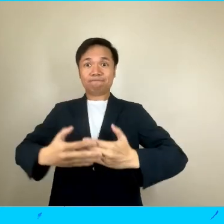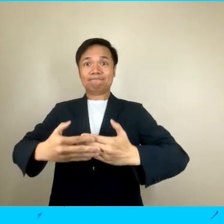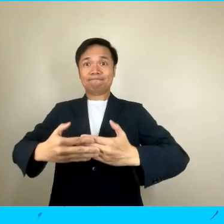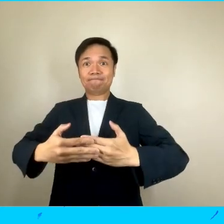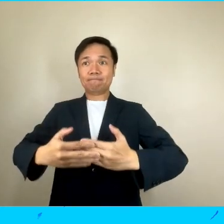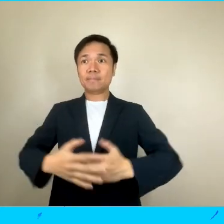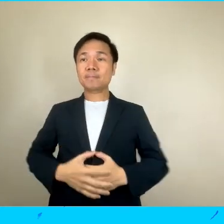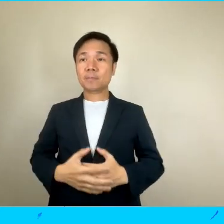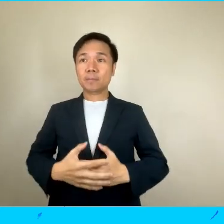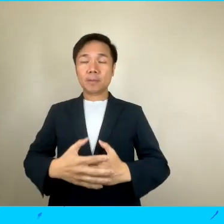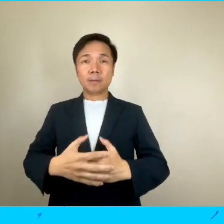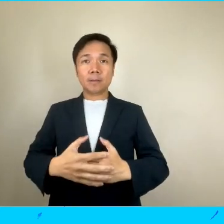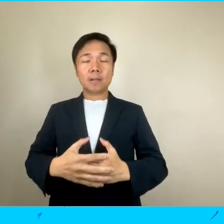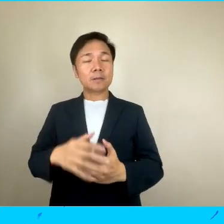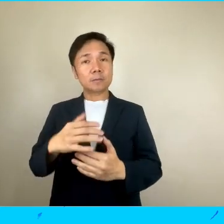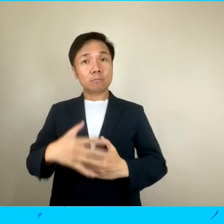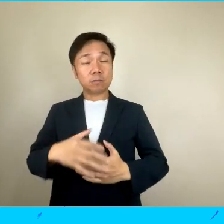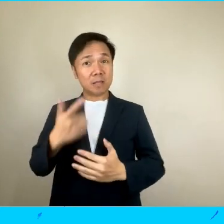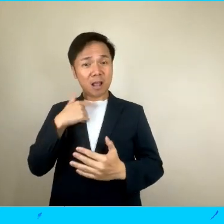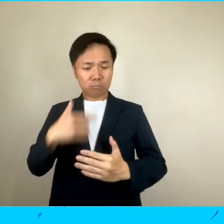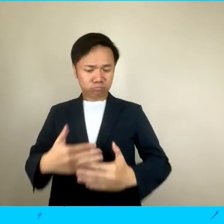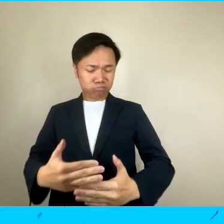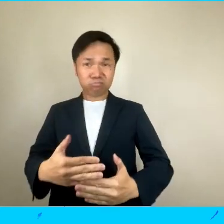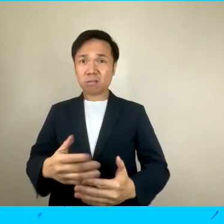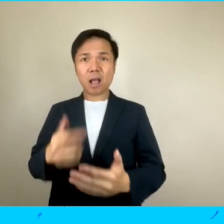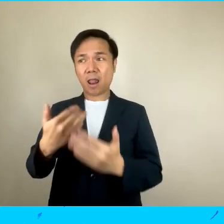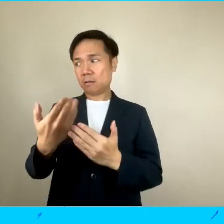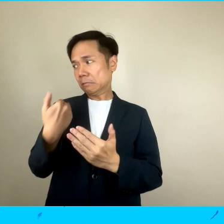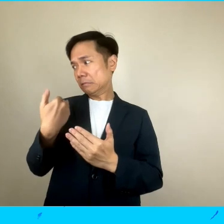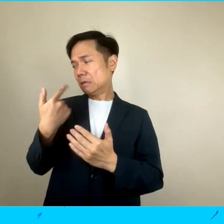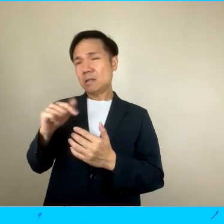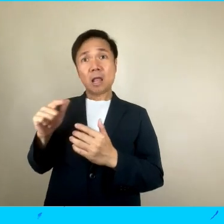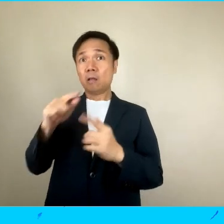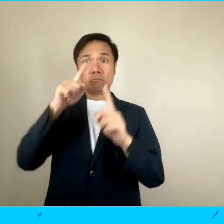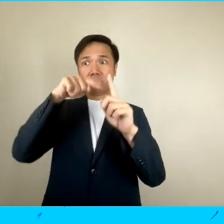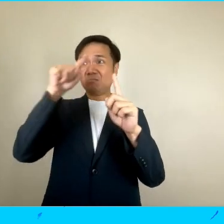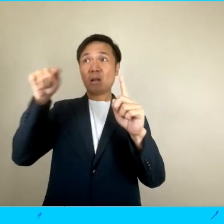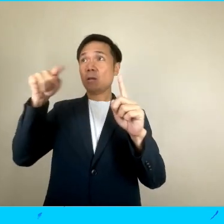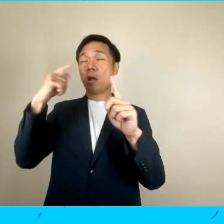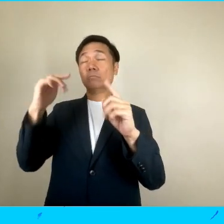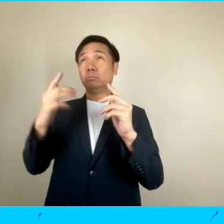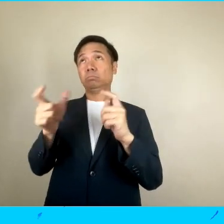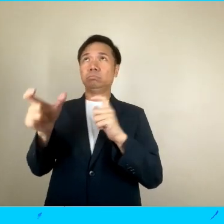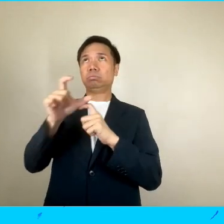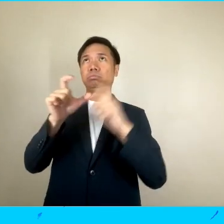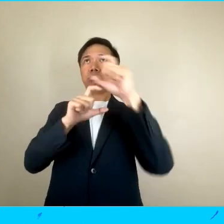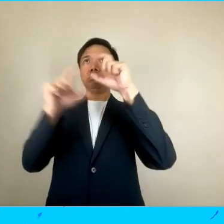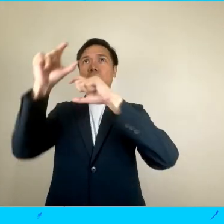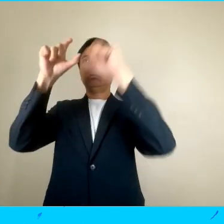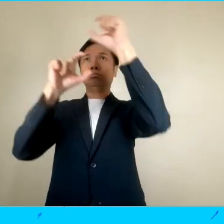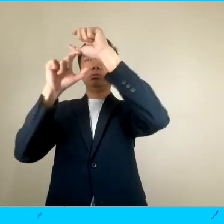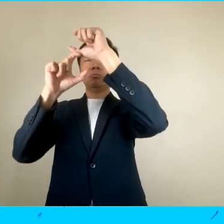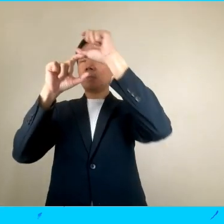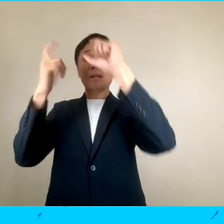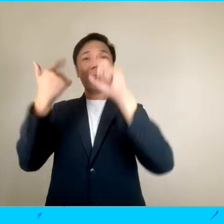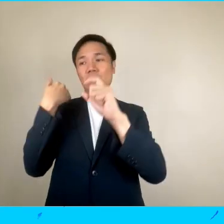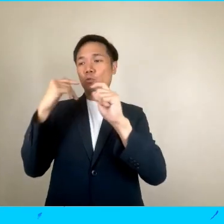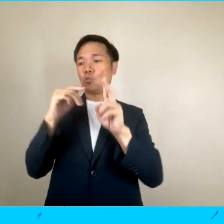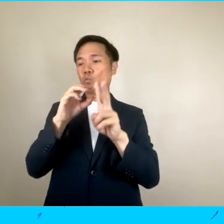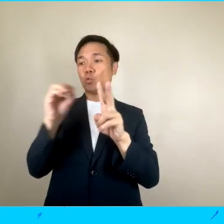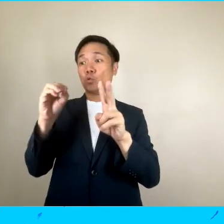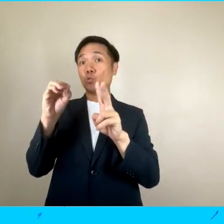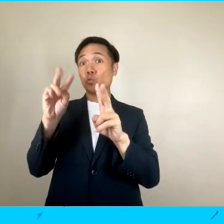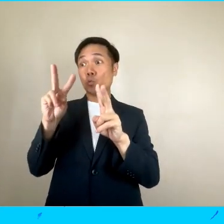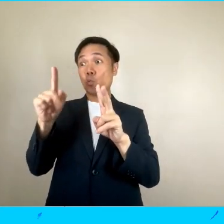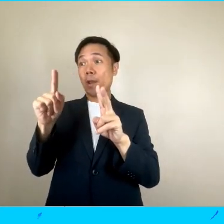millions de jeunes et l'on a vu qu'il y a beaucoup plus de... On a à peu près 11 millions de jeunes enceintes en Inde en 2016.